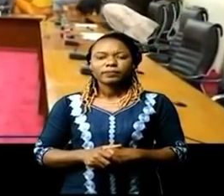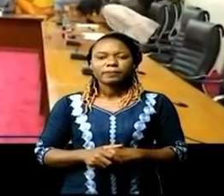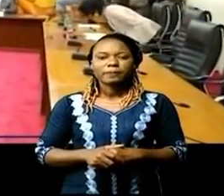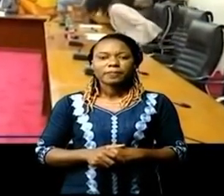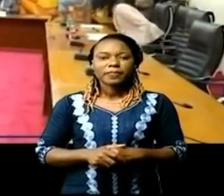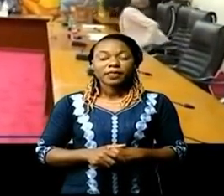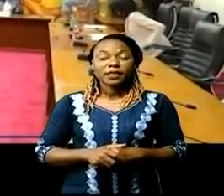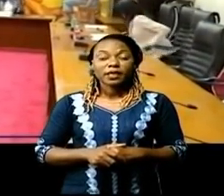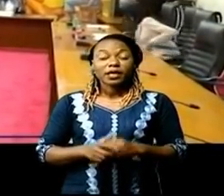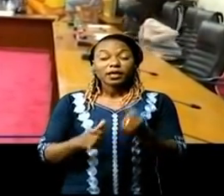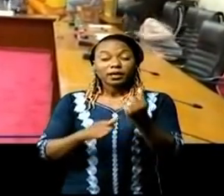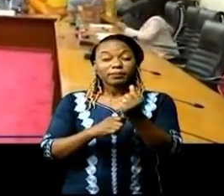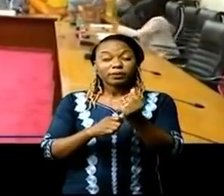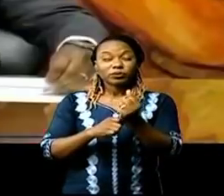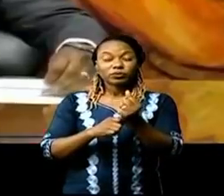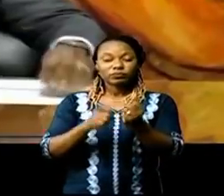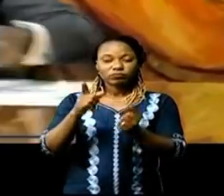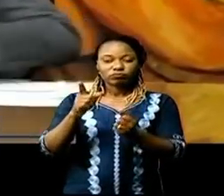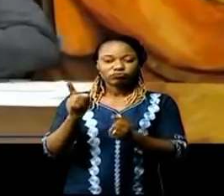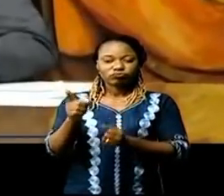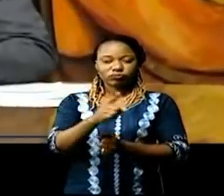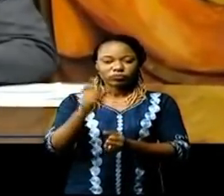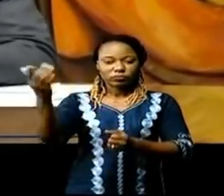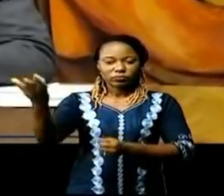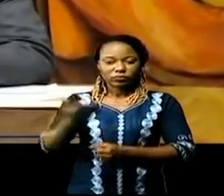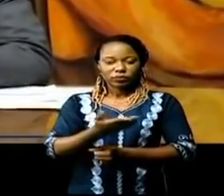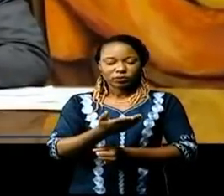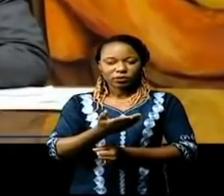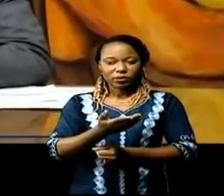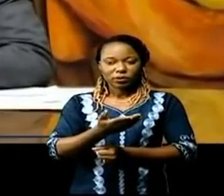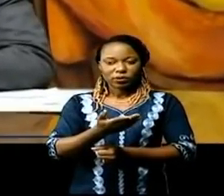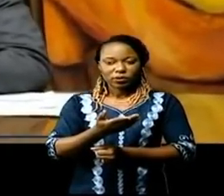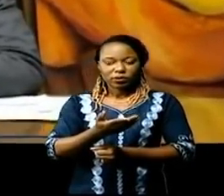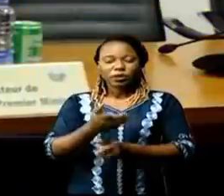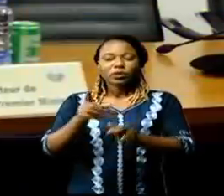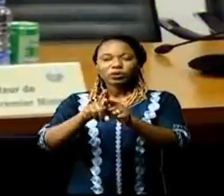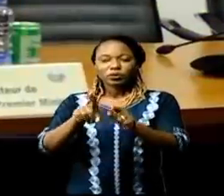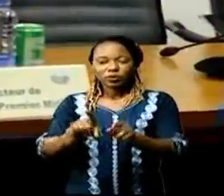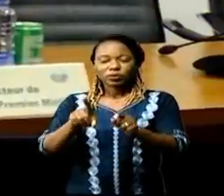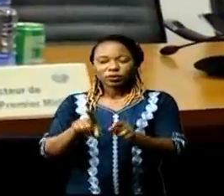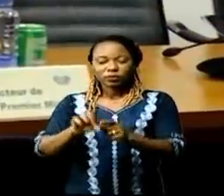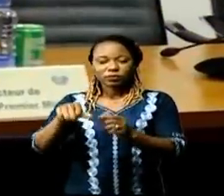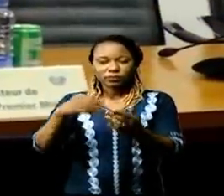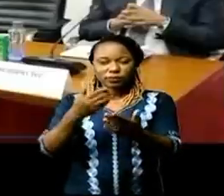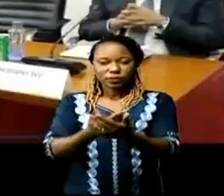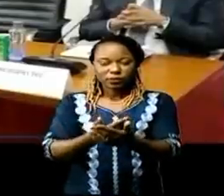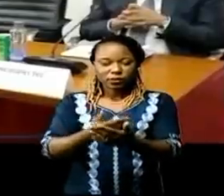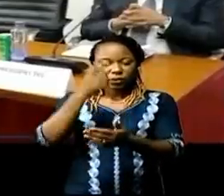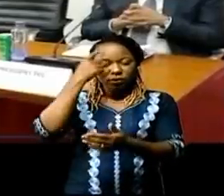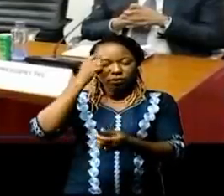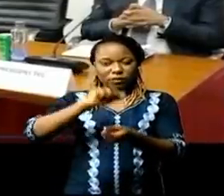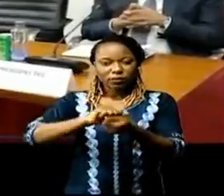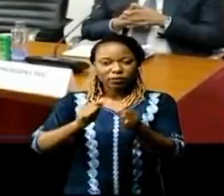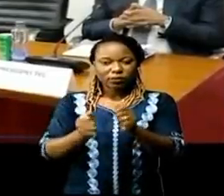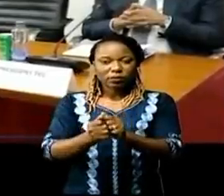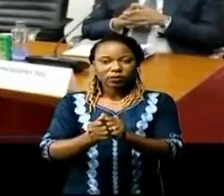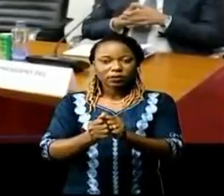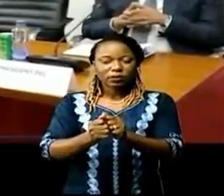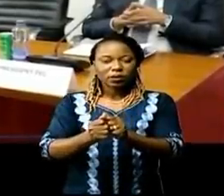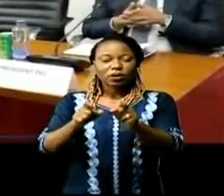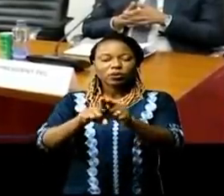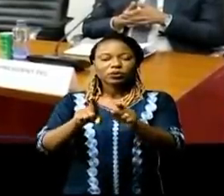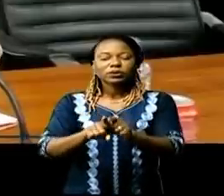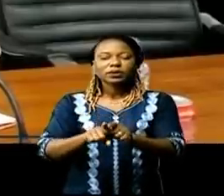Elle est venue plaider auprès du Premier ministre et chef du gouvernement Jean-Michel Samalou Kondé Kyenge pour les différents problèmes que connaissent les